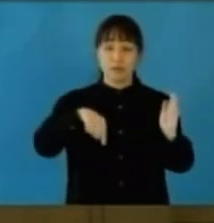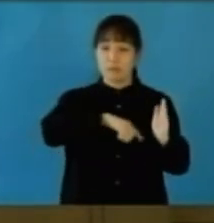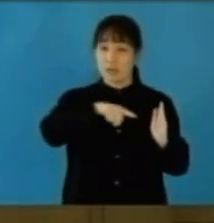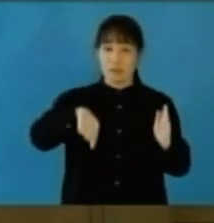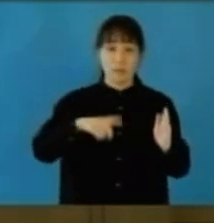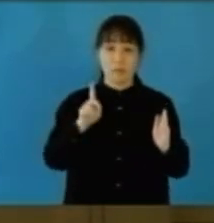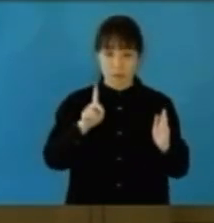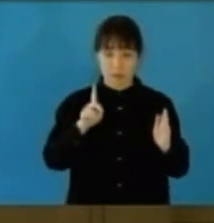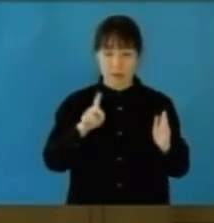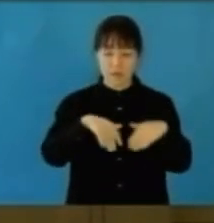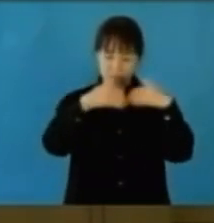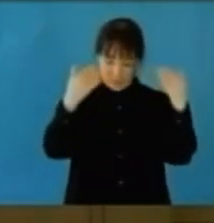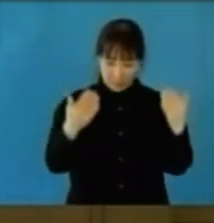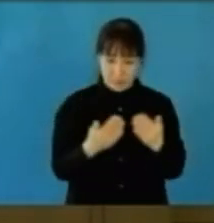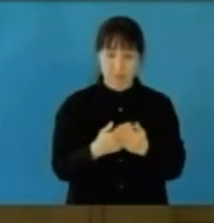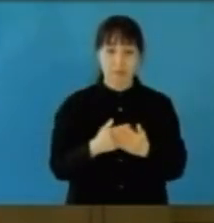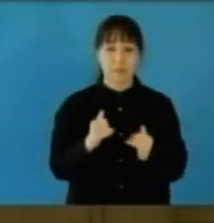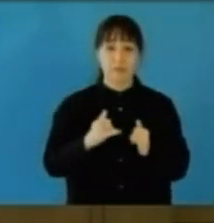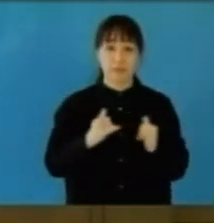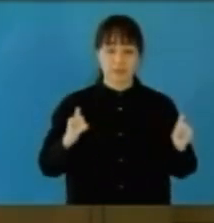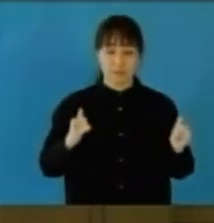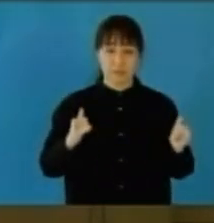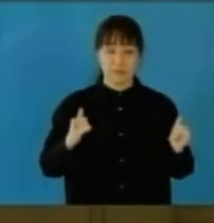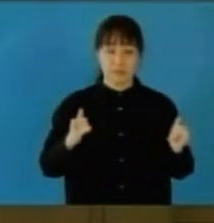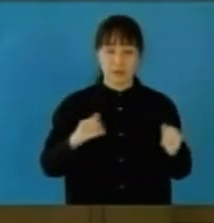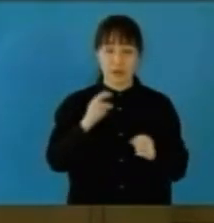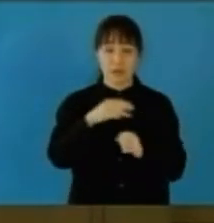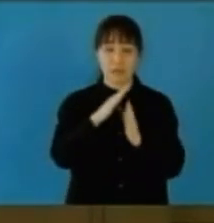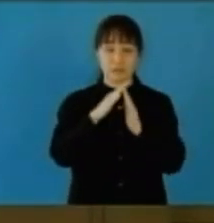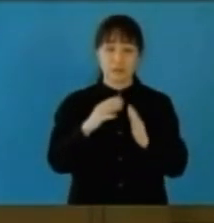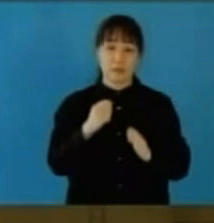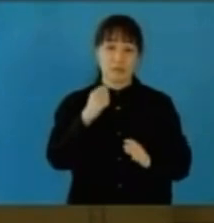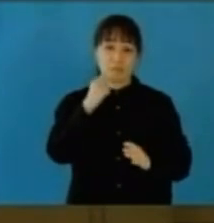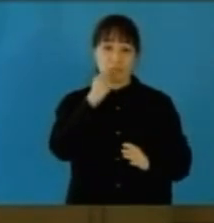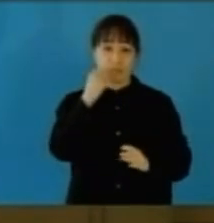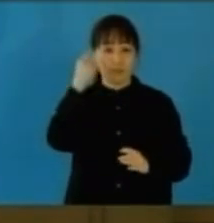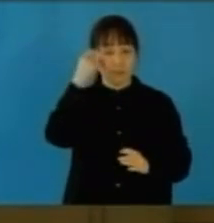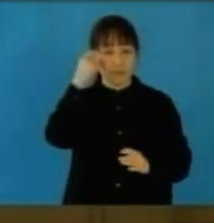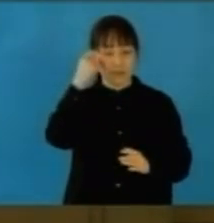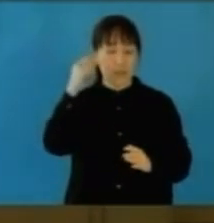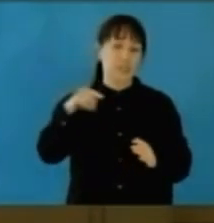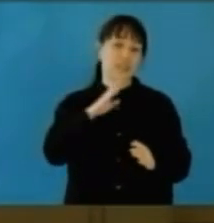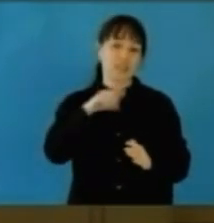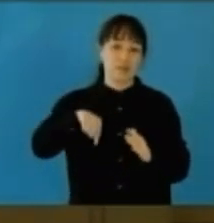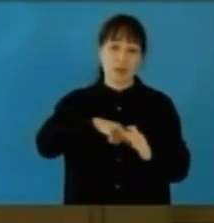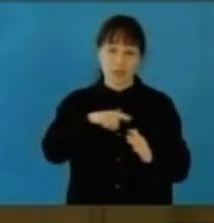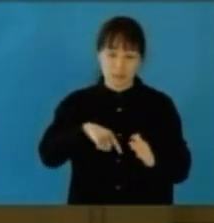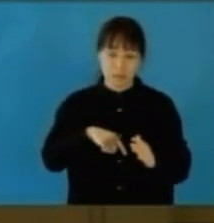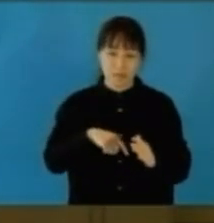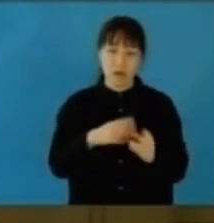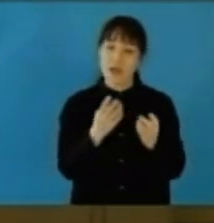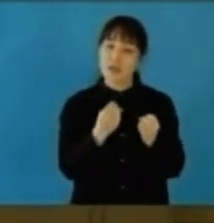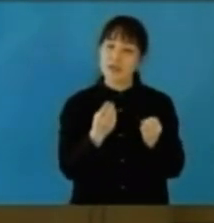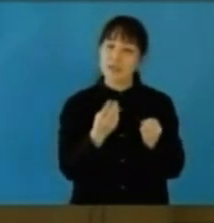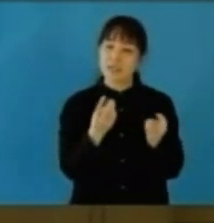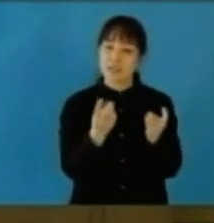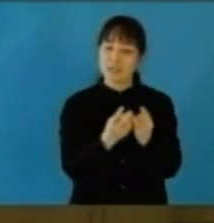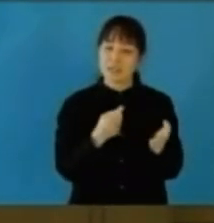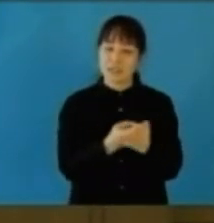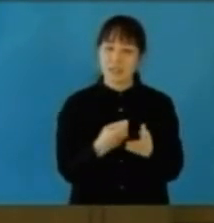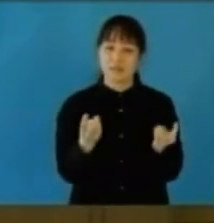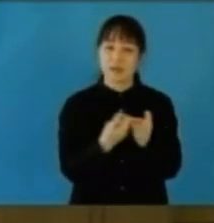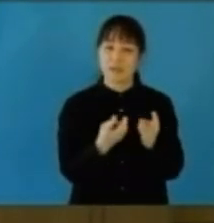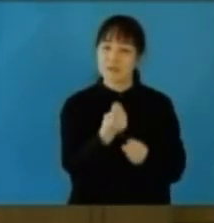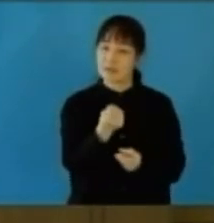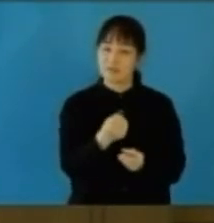ていて、そしてすべての方々に、研修会できないわけですけれども、どのような内容で何名ぐらいの方々が参加をされたのか、それぞれお